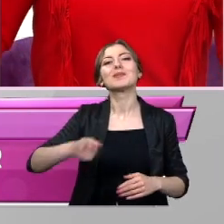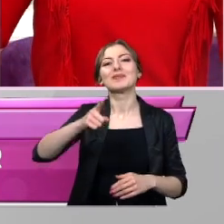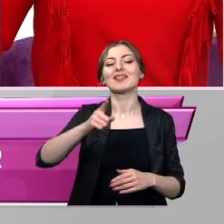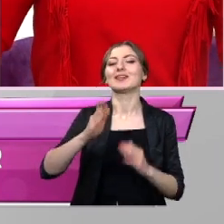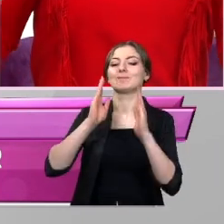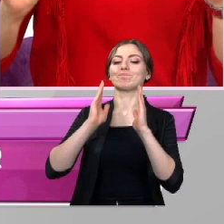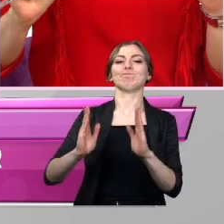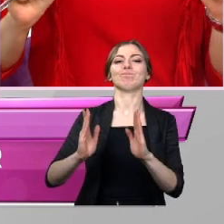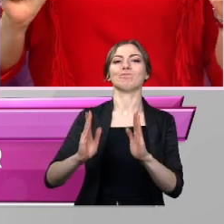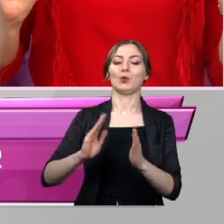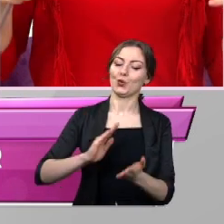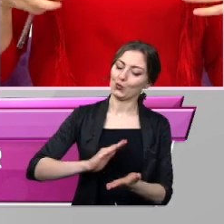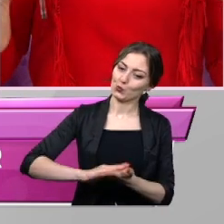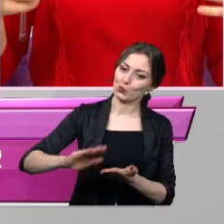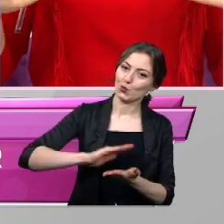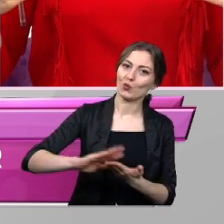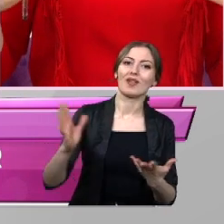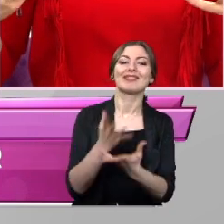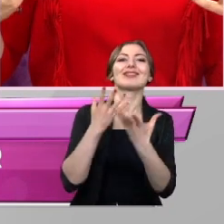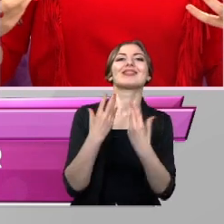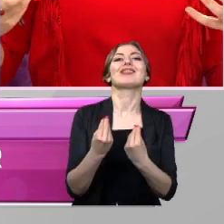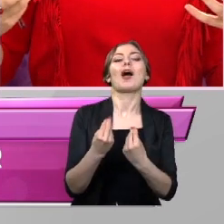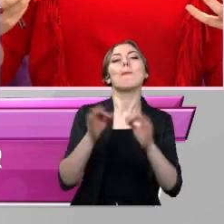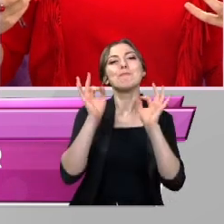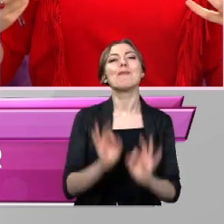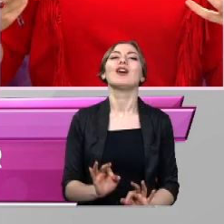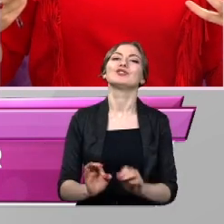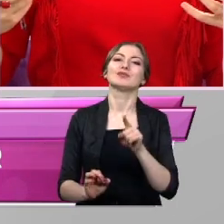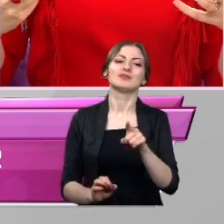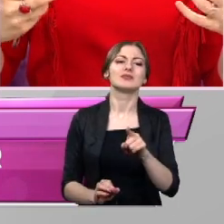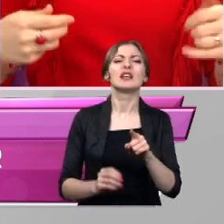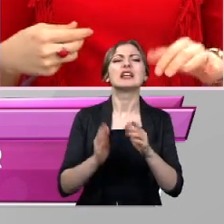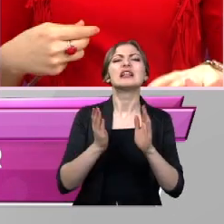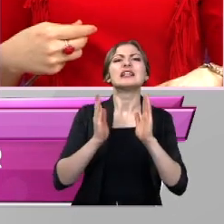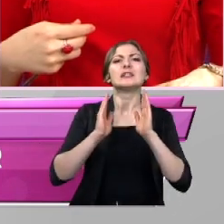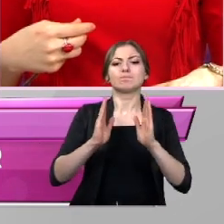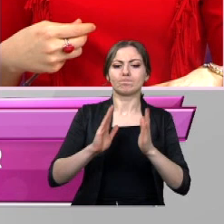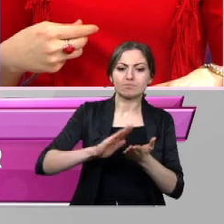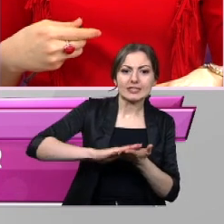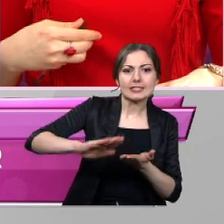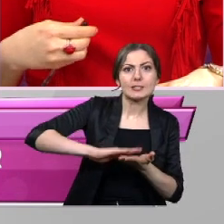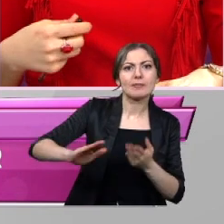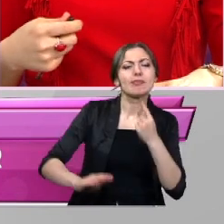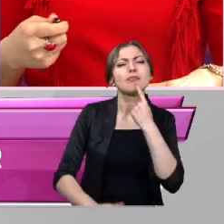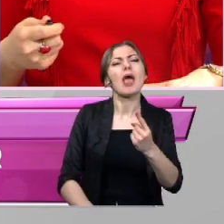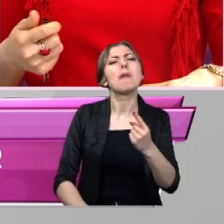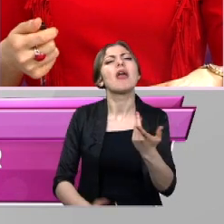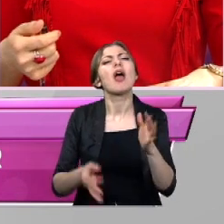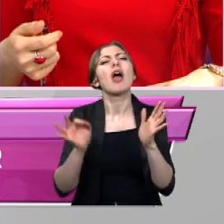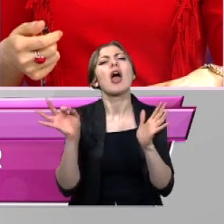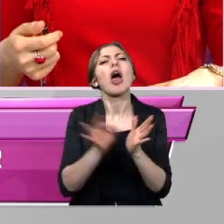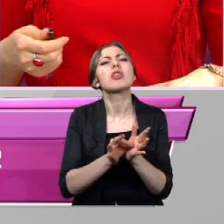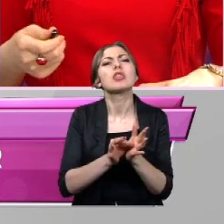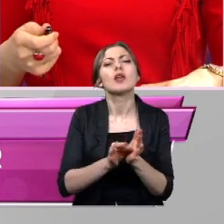disiplinle ilgili Biz bir şeyler elde etmeye başlar bu siplin demek yaptırım uygulamak ve ve